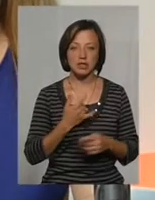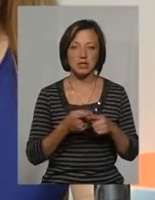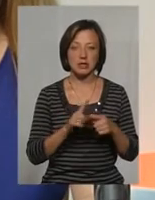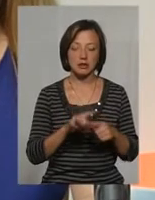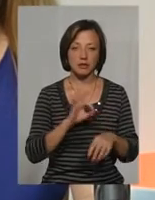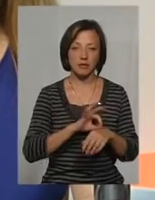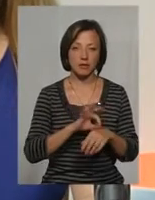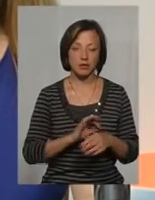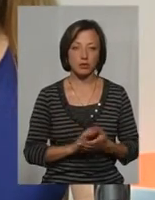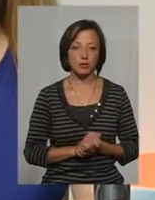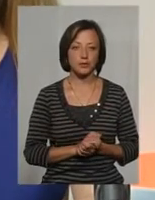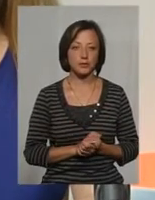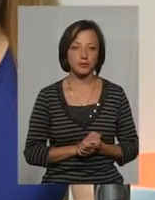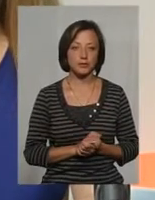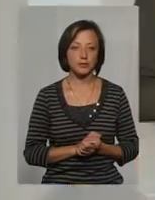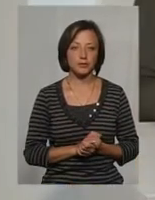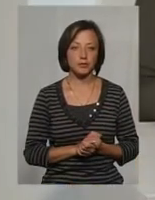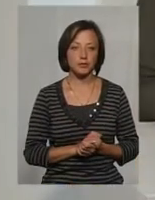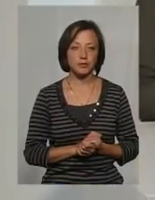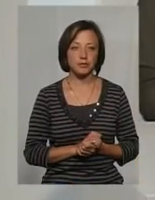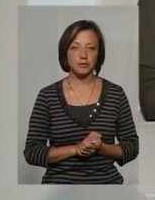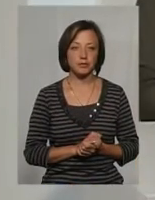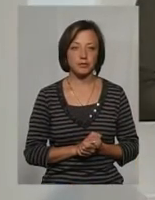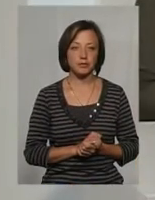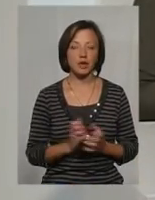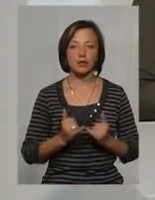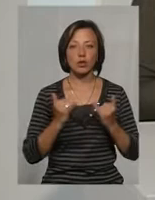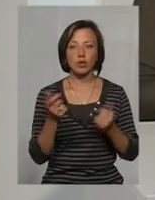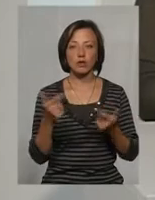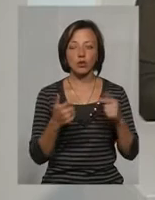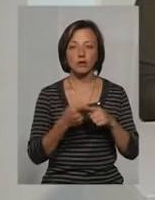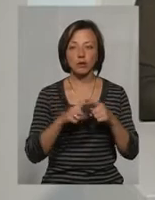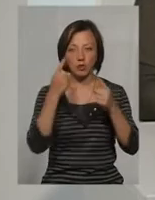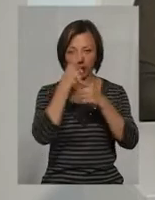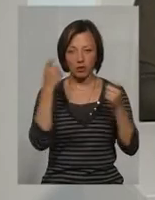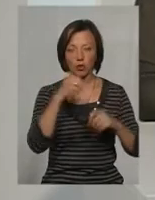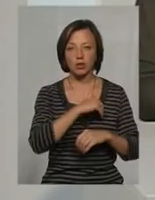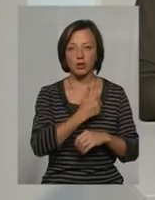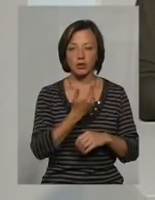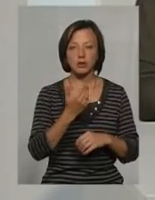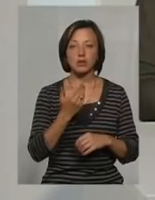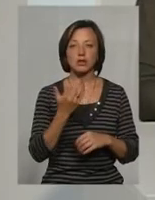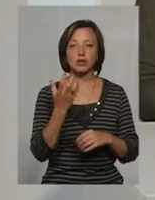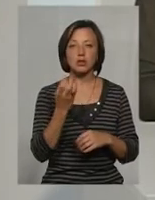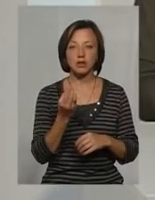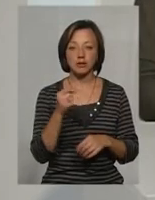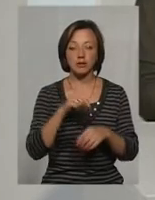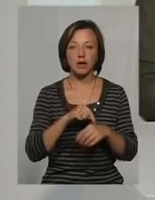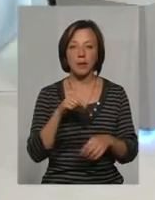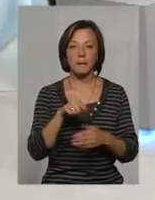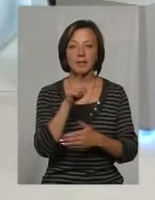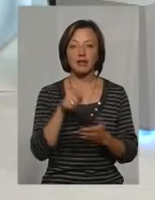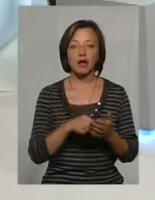цими інфекційними захворюваннями. Дякую. Шановні гості, ще в цьому ефірі хотілося б дуже торкнутися питання